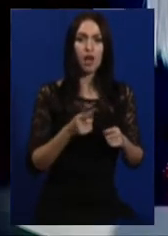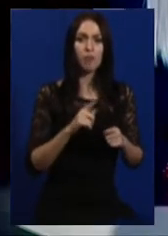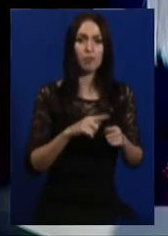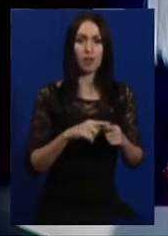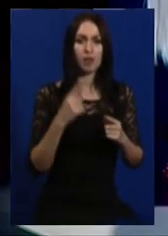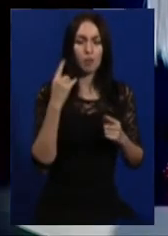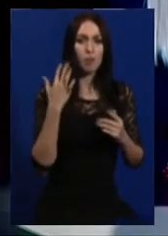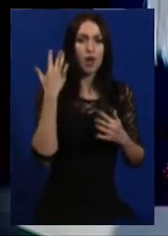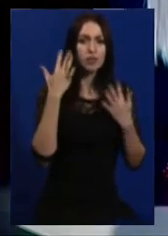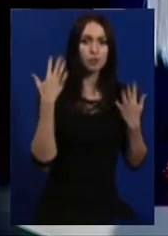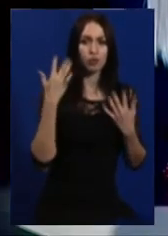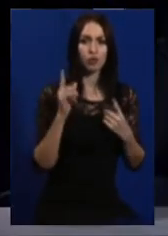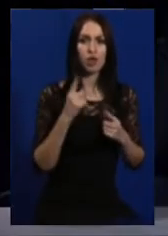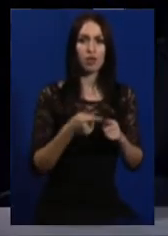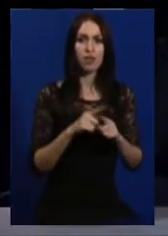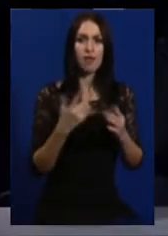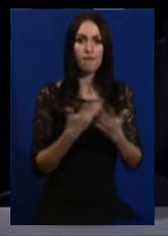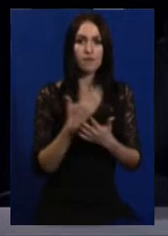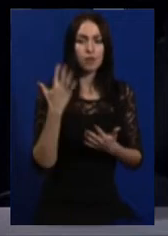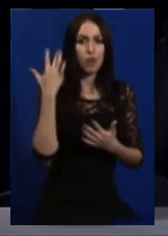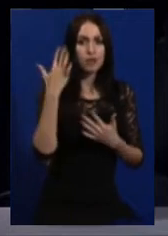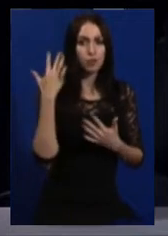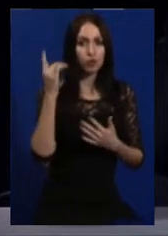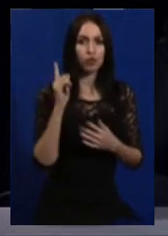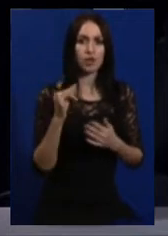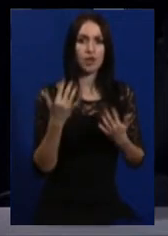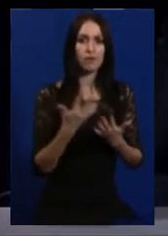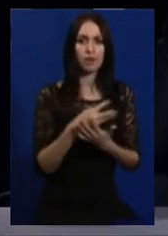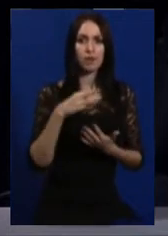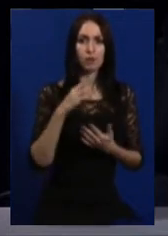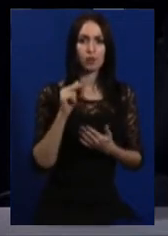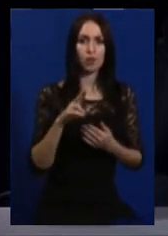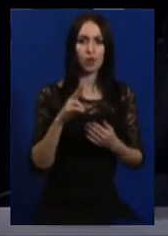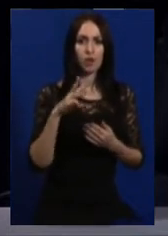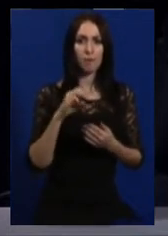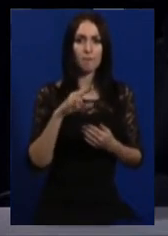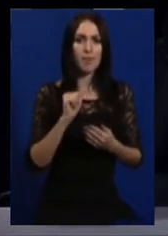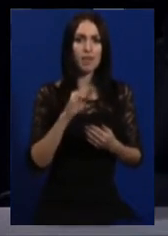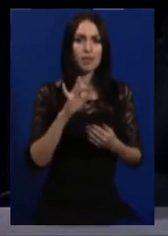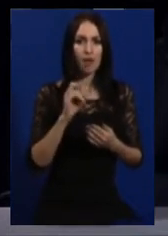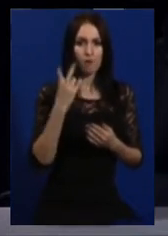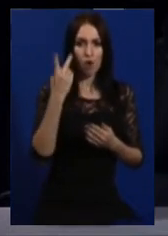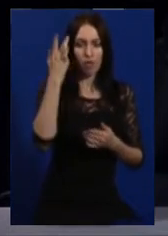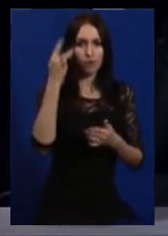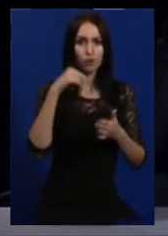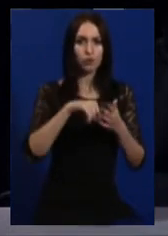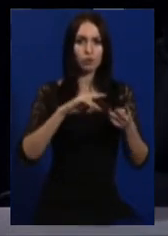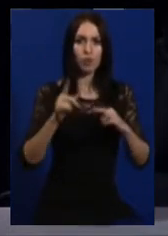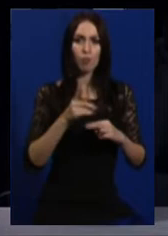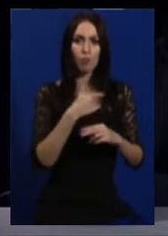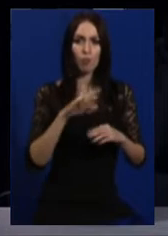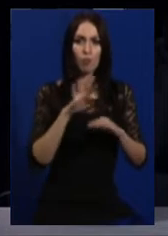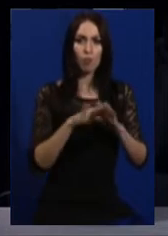поразмышлять это фильм размышление и фильм метафора метафор потому что мы под ампутации